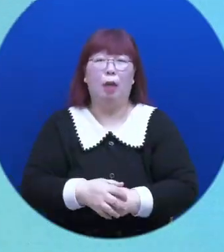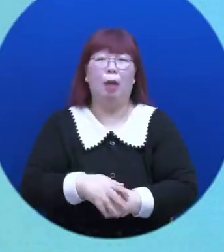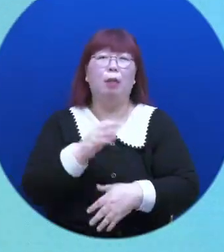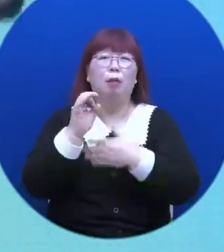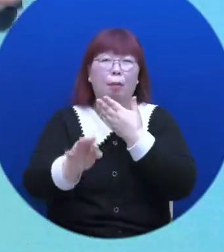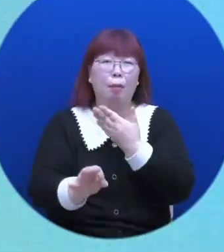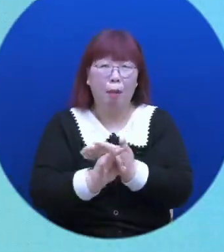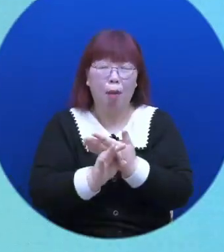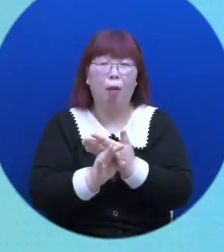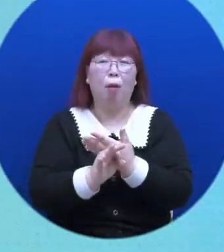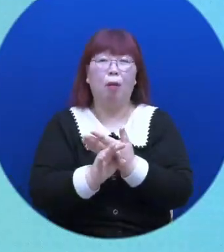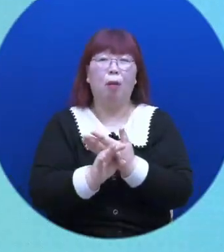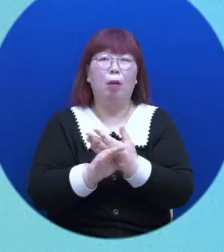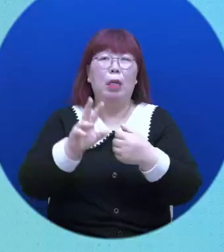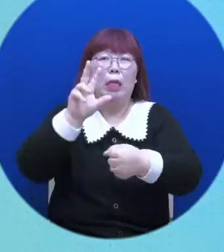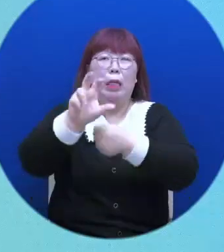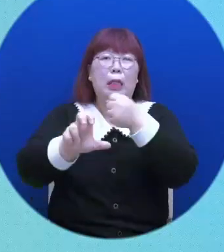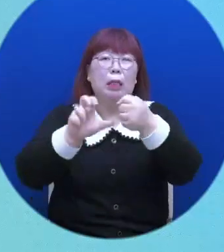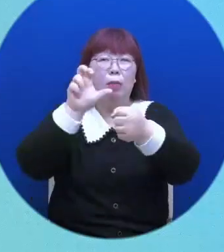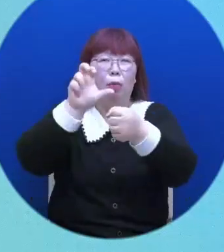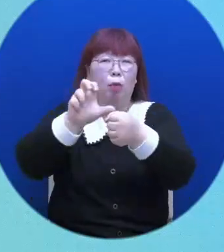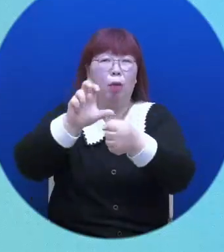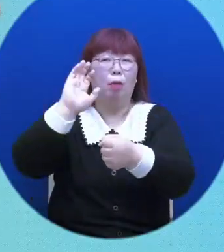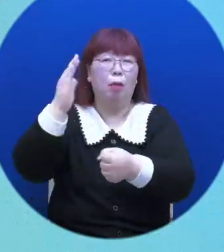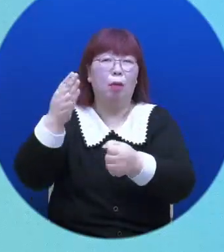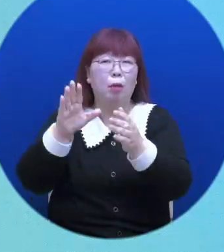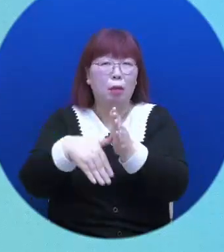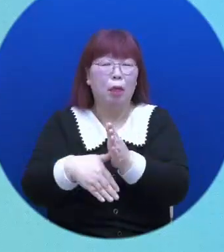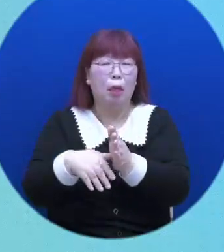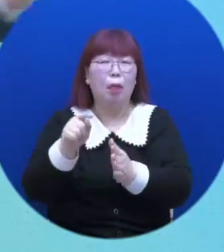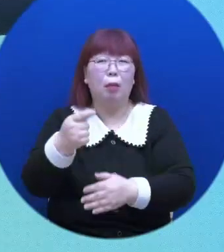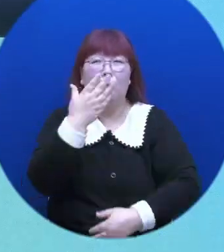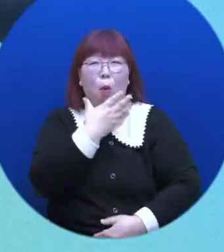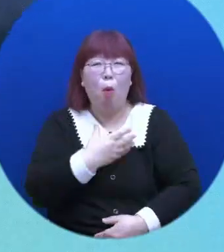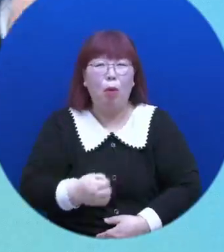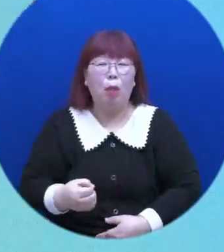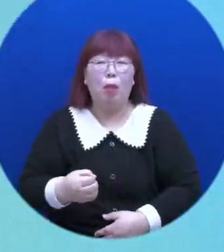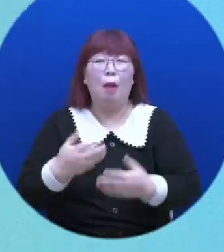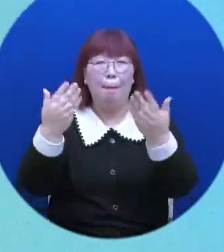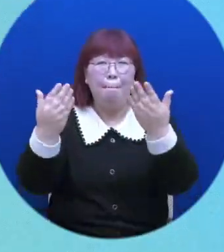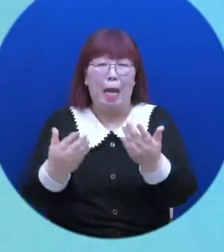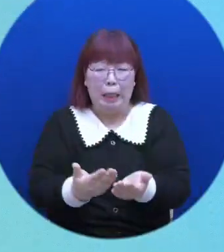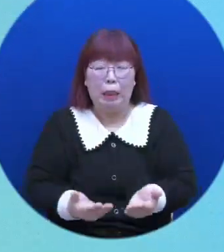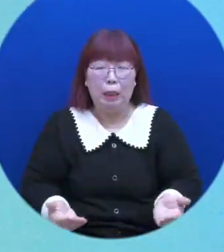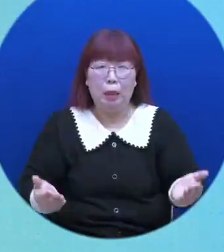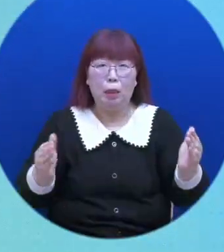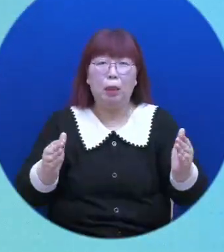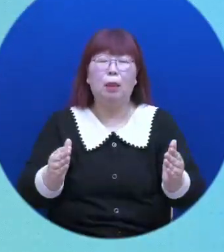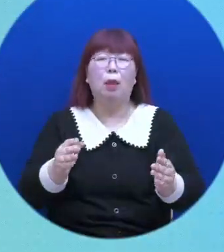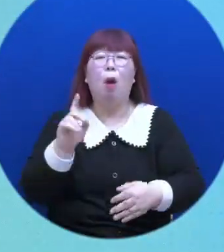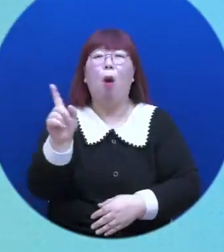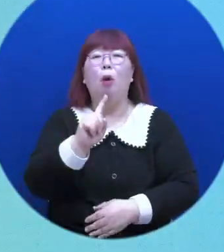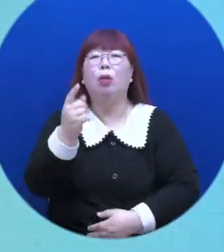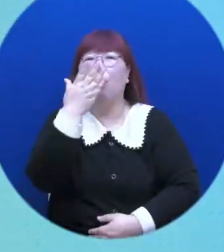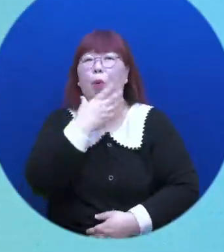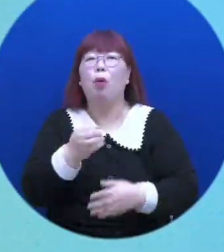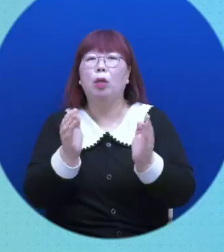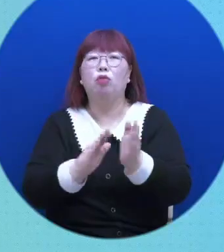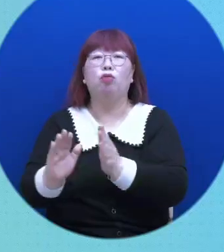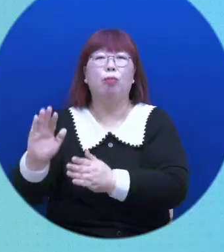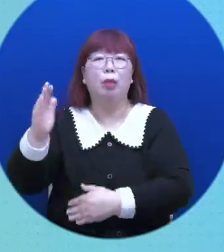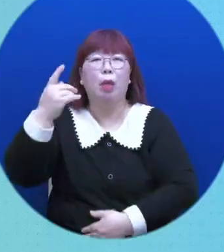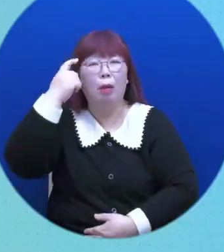그렇다면 25년이 되었을 때 그 복을 받을 그릇, 어떤 복을 준비했단